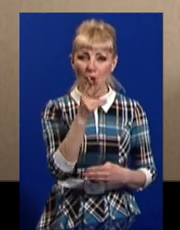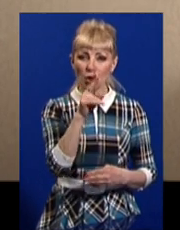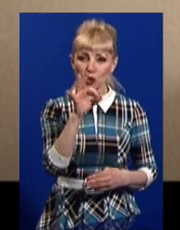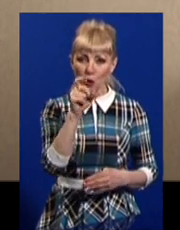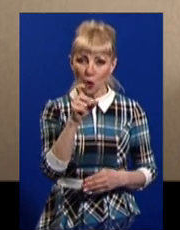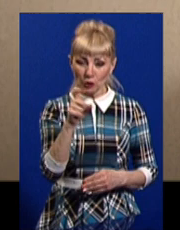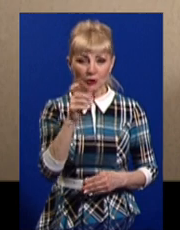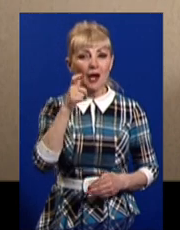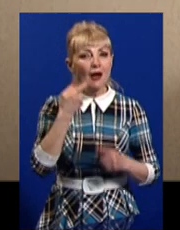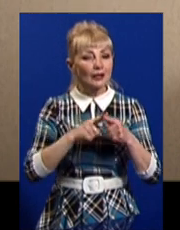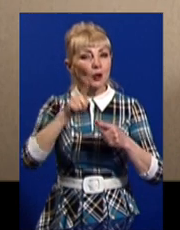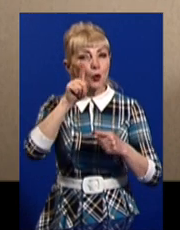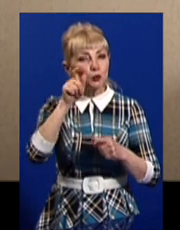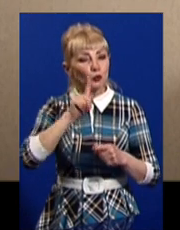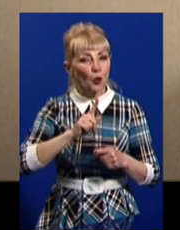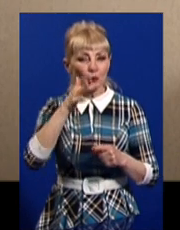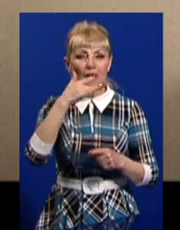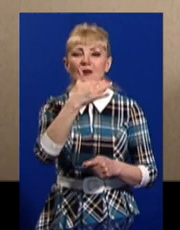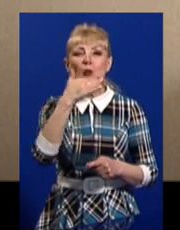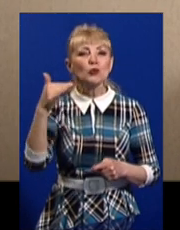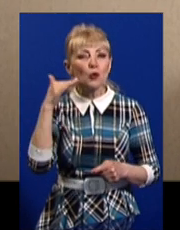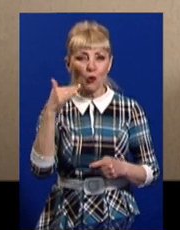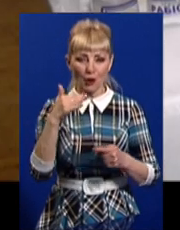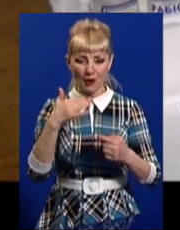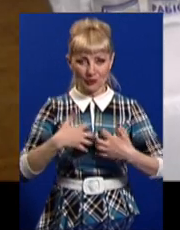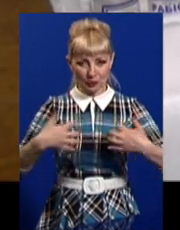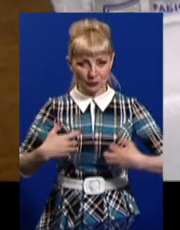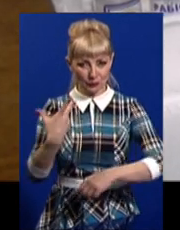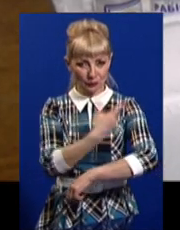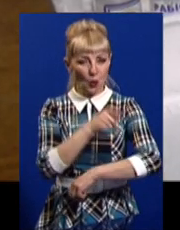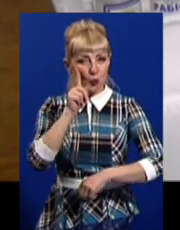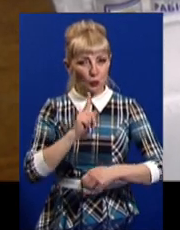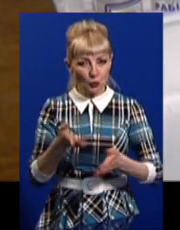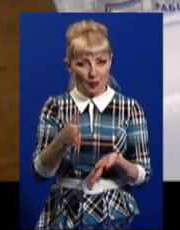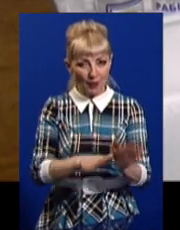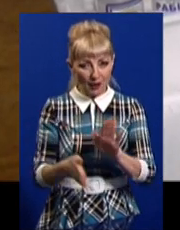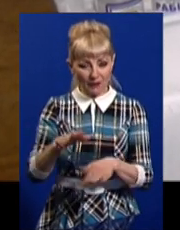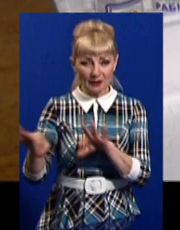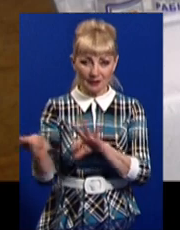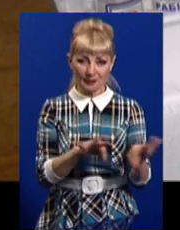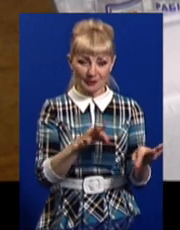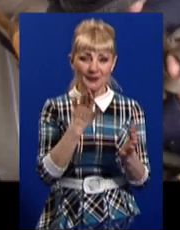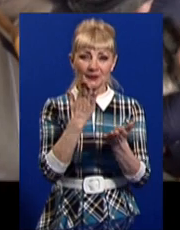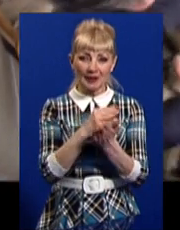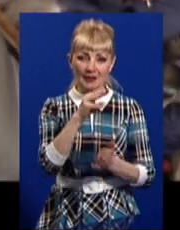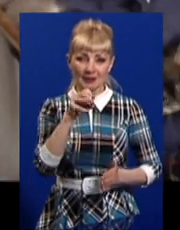коли масові щеплення по ЖЕКах чи приватному сектору. Зручне пакування, транспортування, є термосумка.